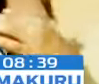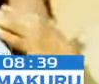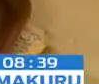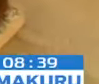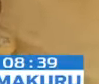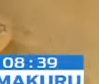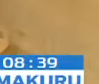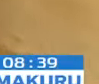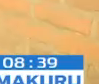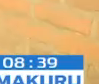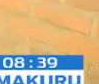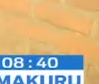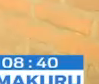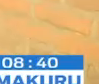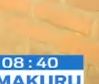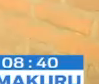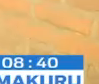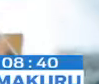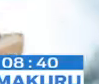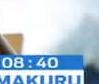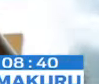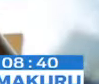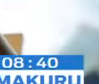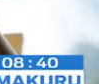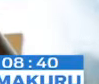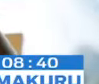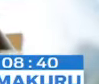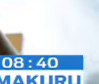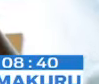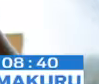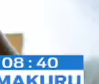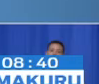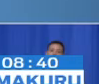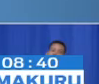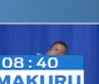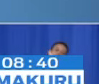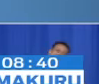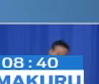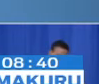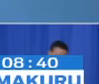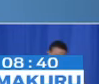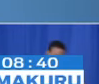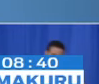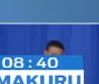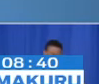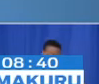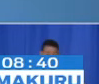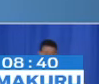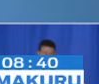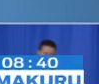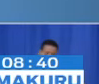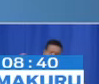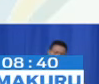55,533 nk'uko bisobanurwa na Minisitiri w'Intebe Dr. Edouard Ngirente ubwo yari mu nama y'igihugu y'umushyikirano hasubijwe mu mashuri abana bagera